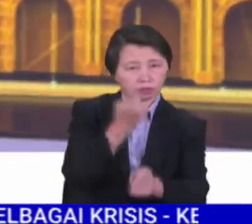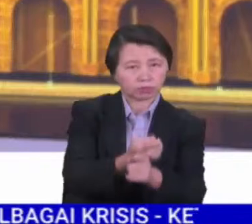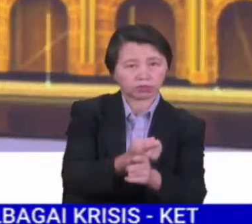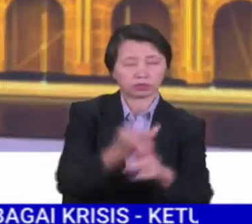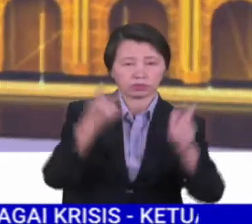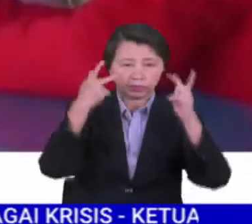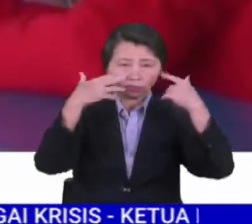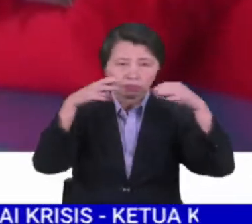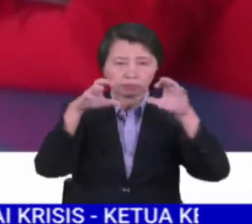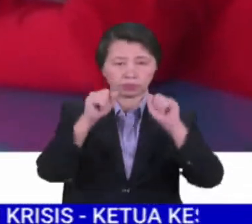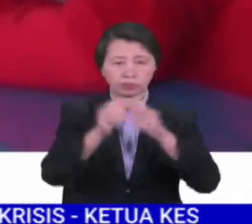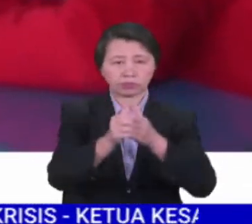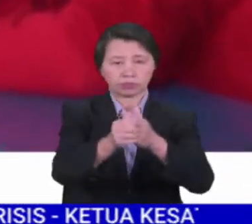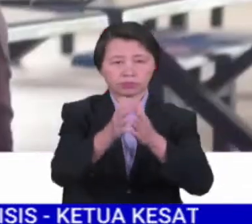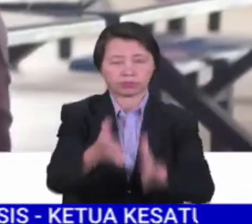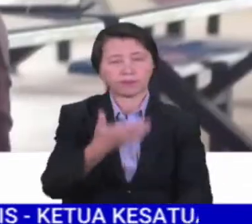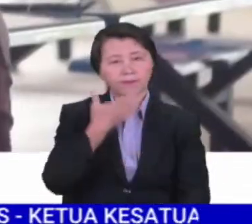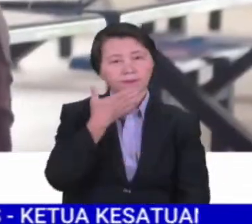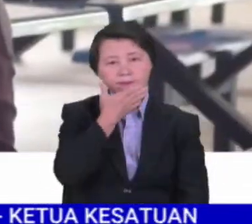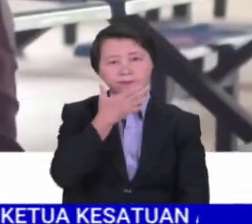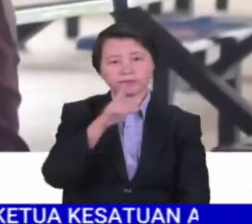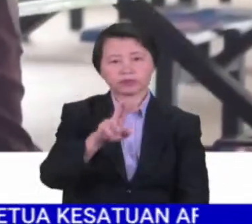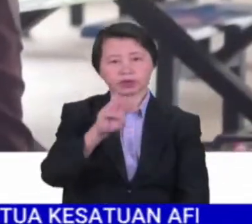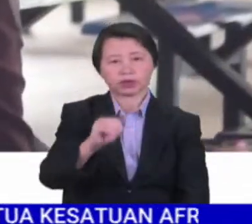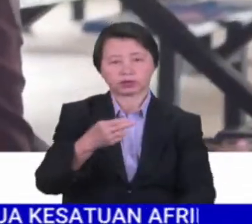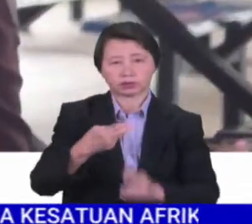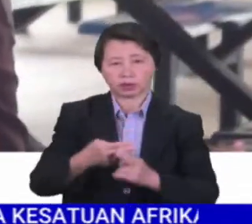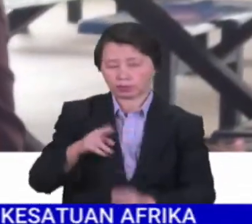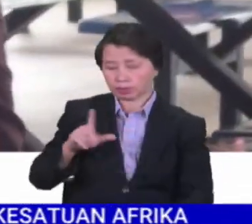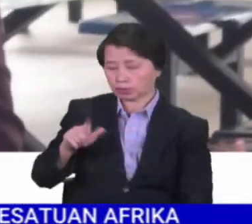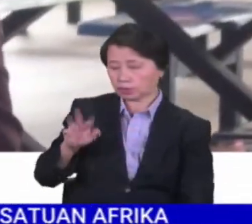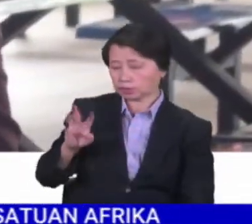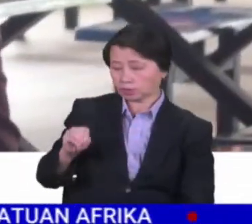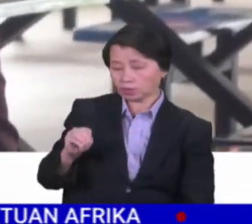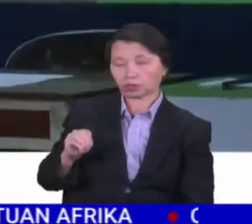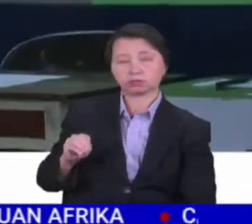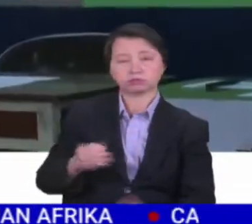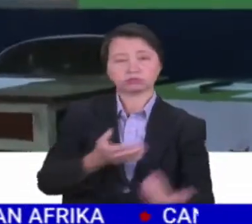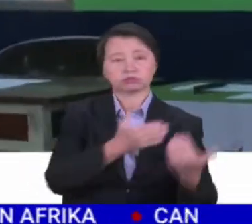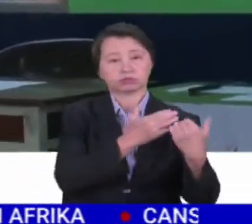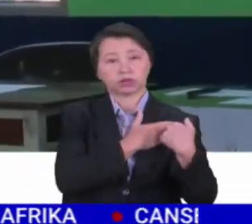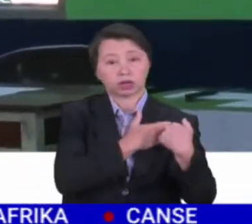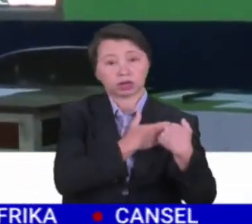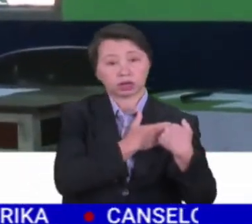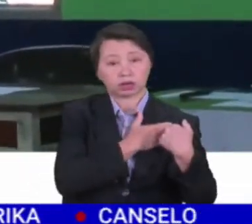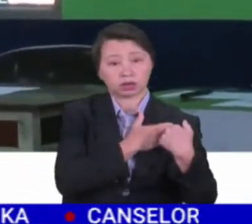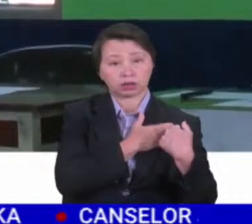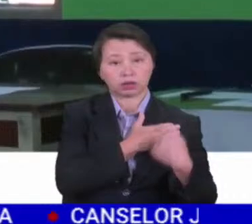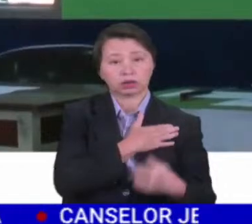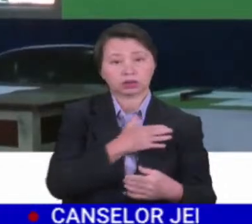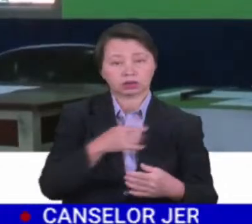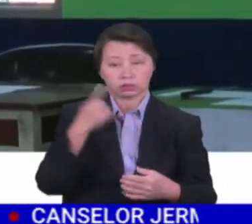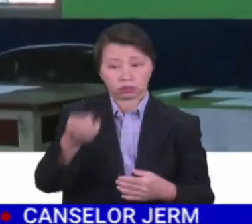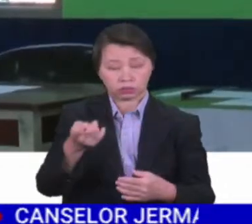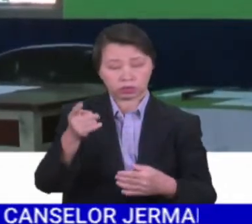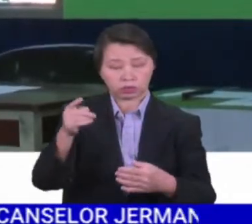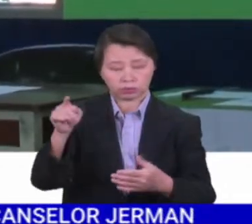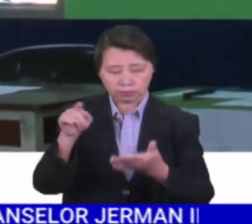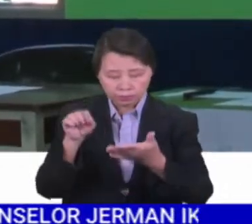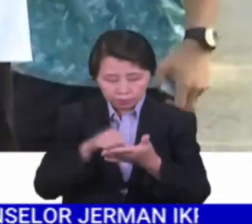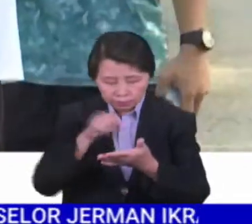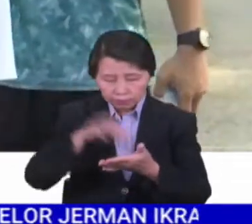Presiden Persatuan Pemimpin Belia Universiti Malaya Lim San Shen berkata, tanggungjawab turun mengundi penting bagi